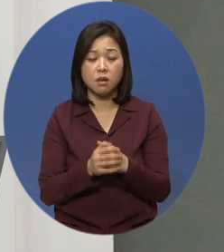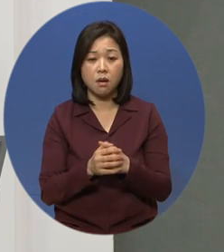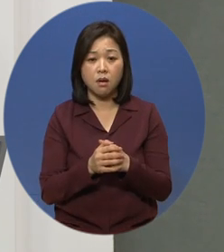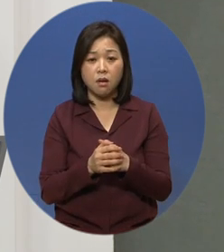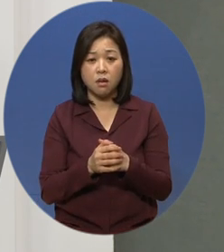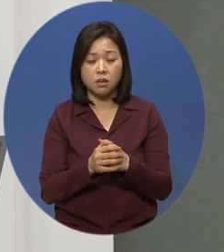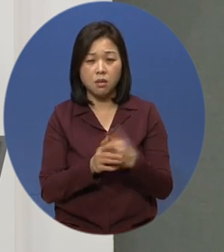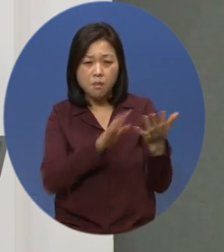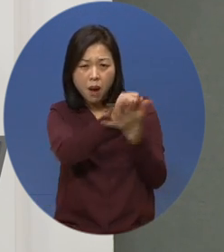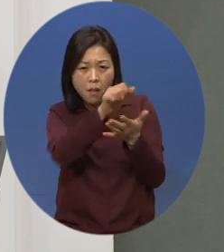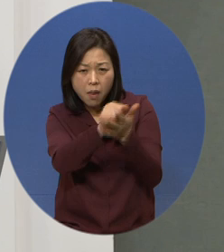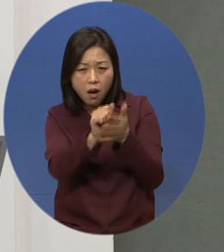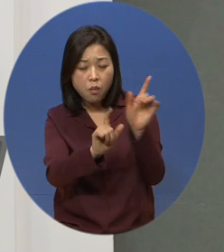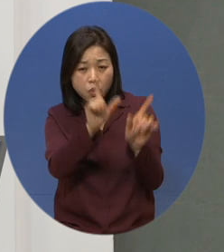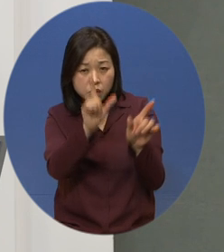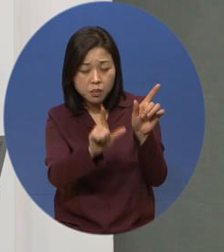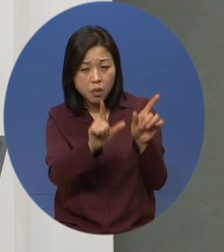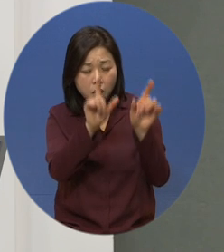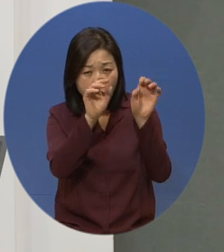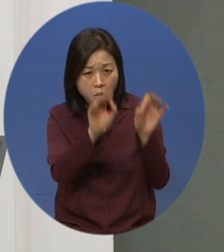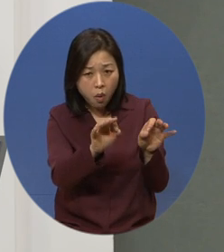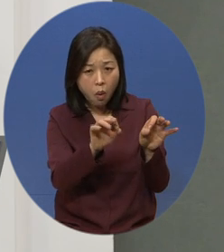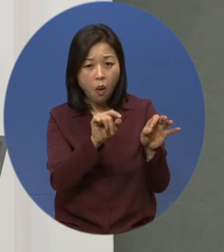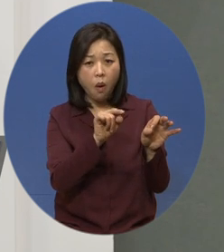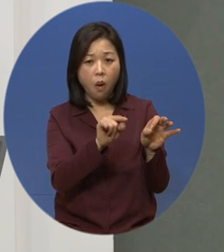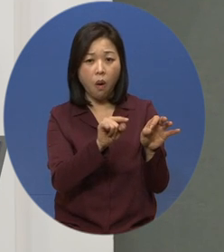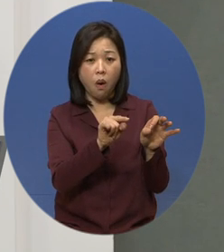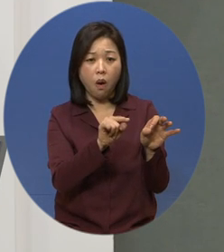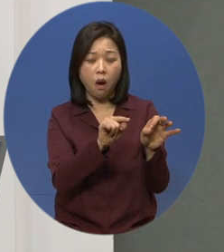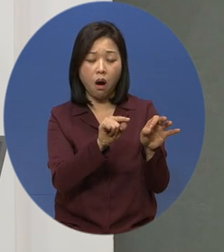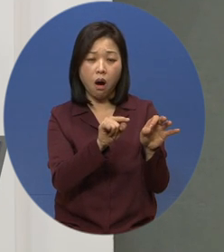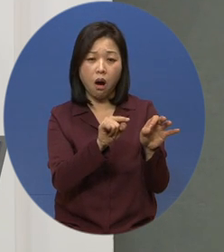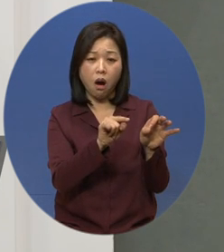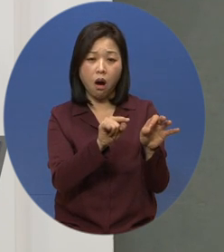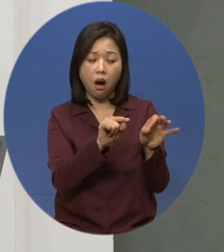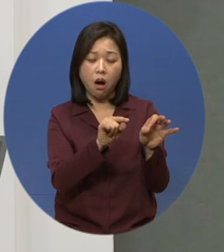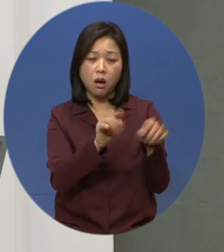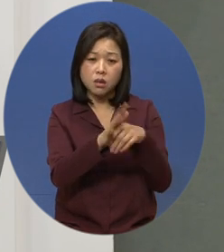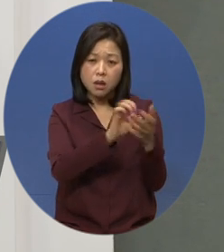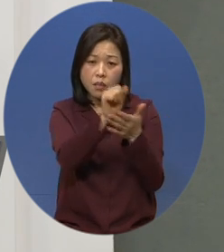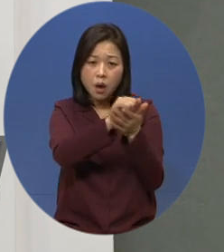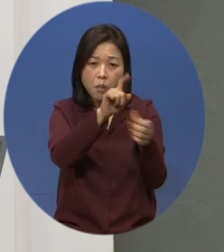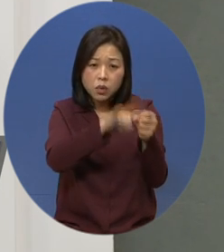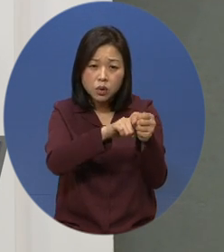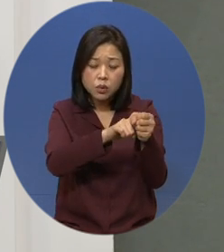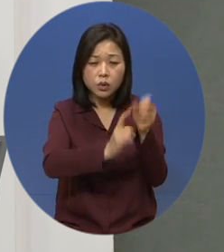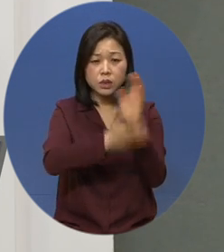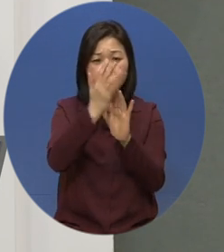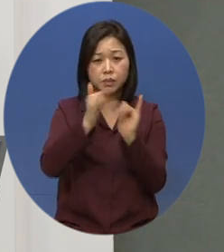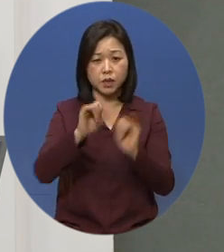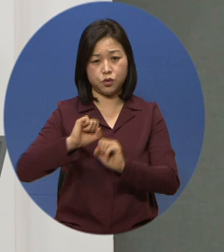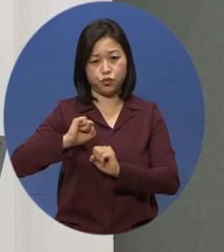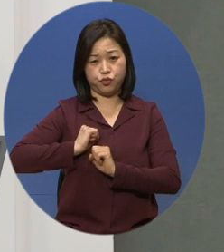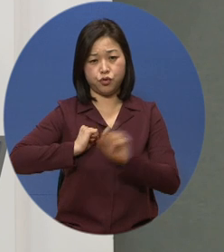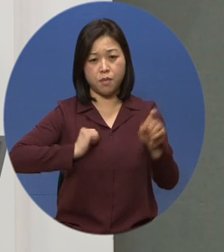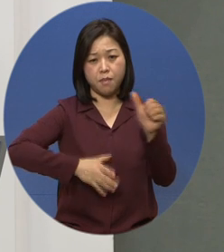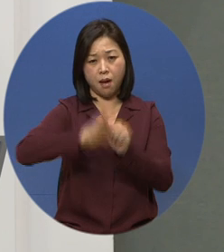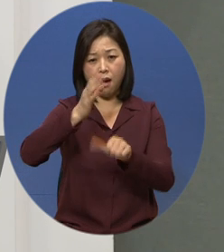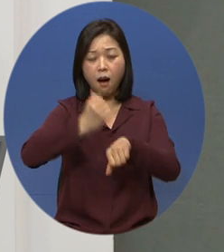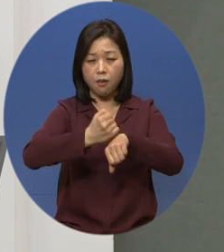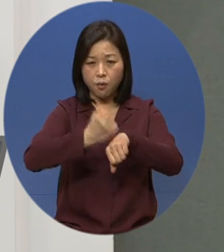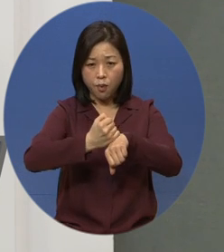탄압 쩍 인 또 진압하기 위한 명목으로 에 시민군을 살해하고